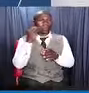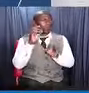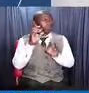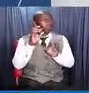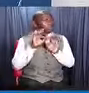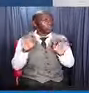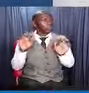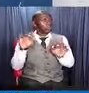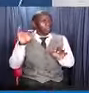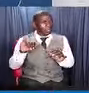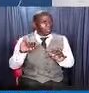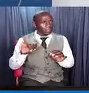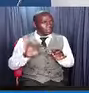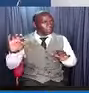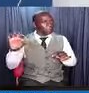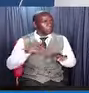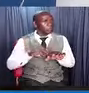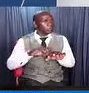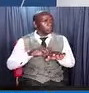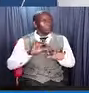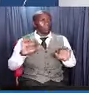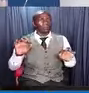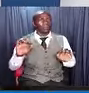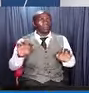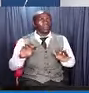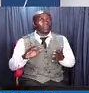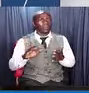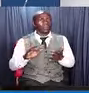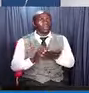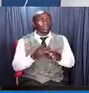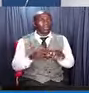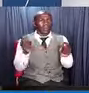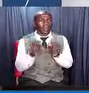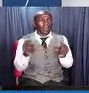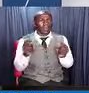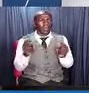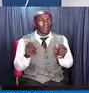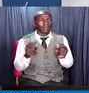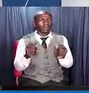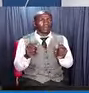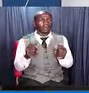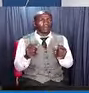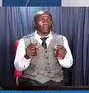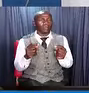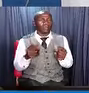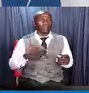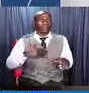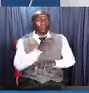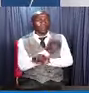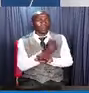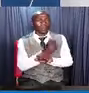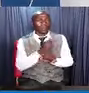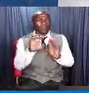love at home. Ulikuwa si wa kukaa. Was not a remaining. Ni mtu wa uchungu wa haraka. I was always bitter very fast. Wokovu wangu.